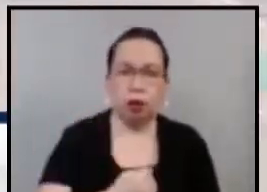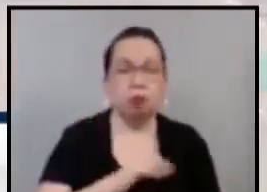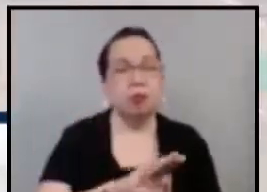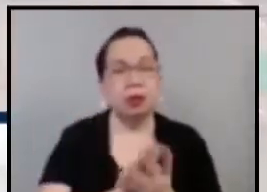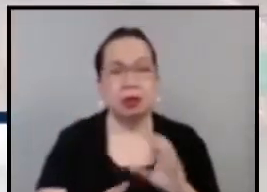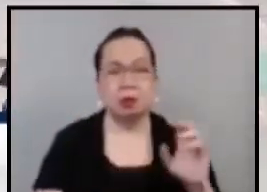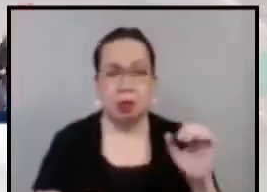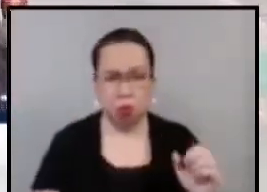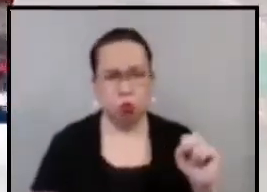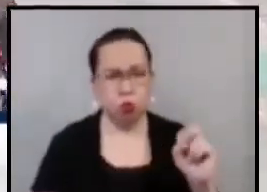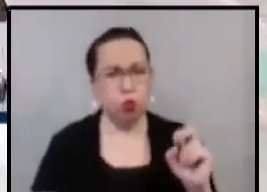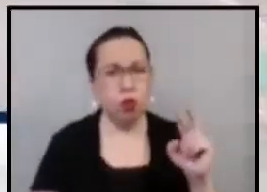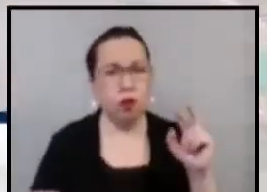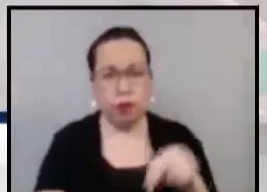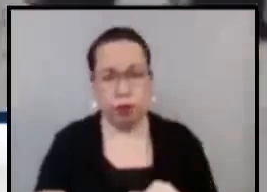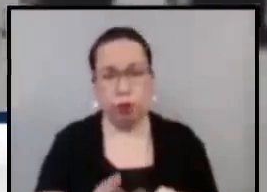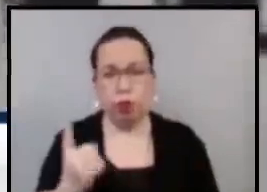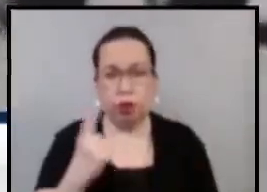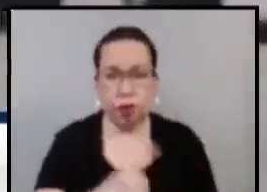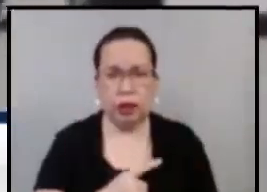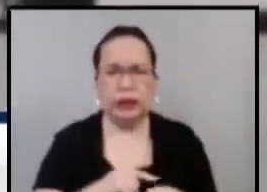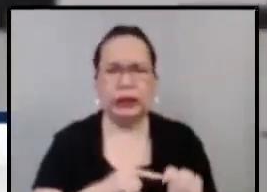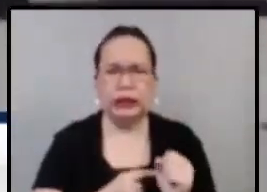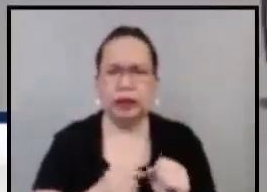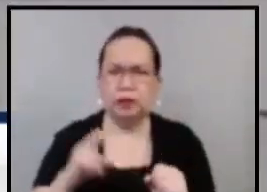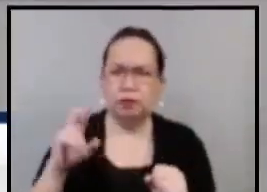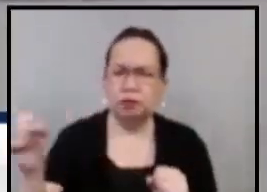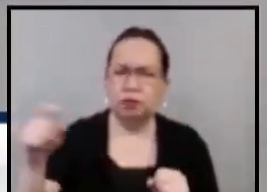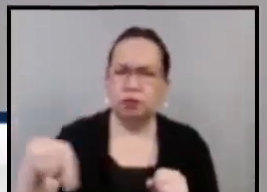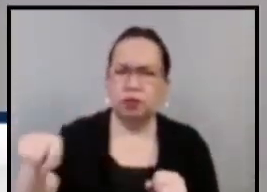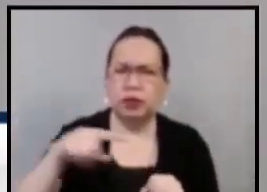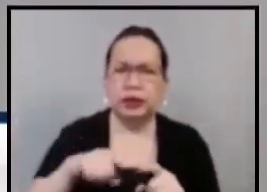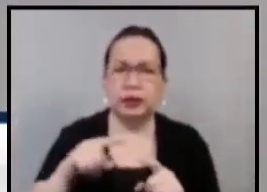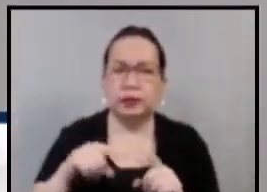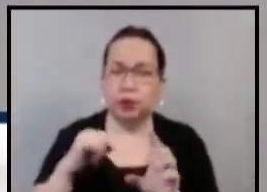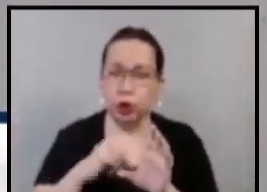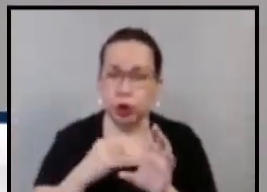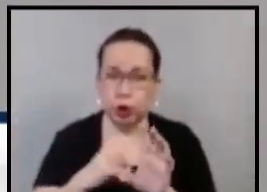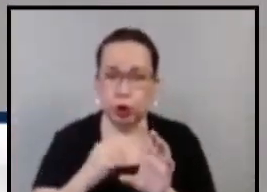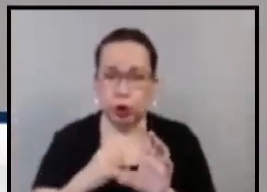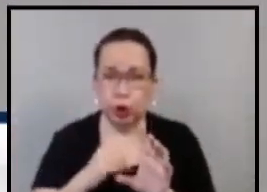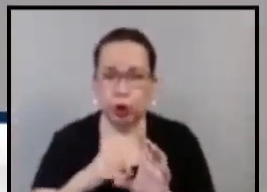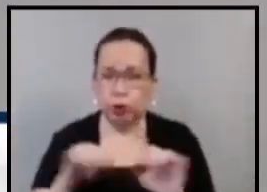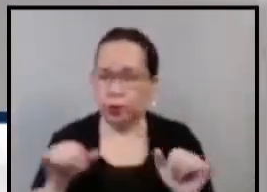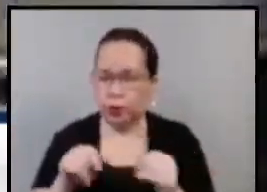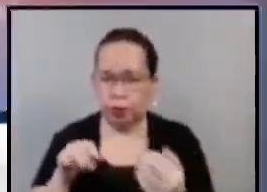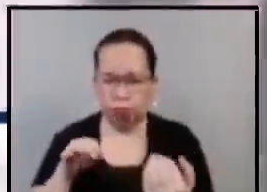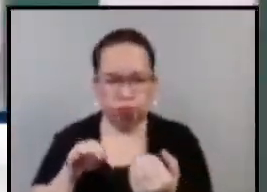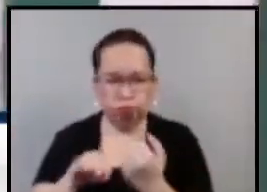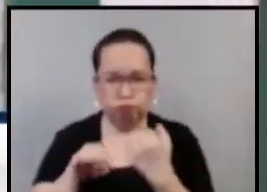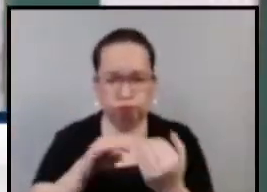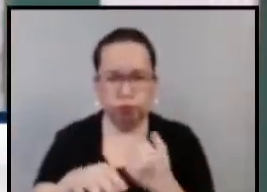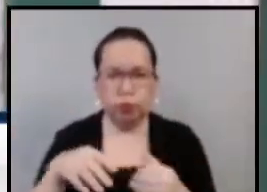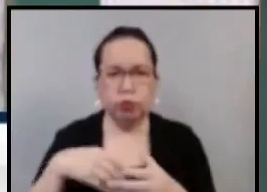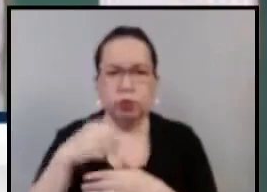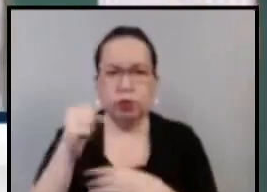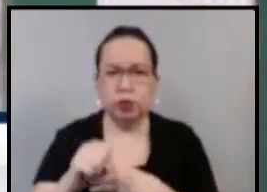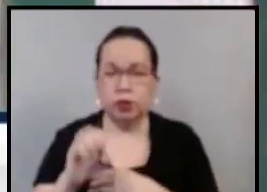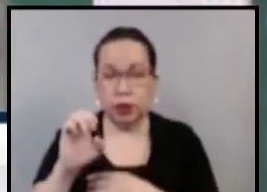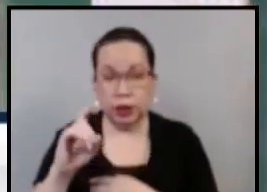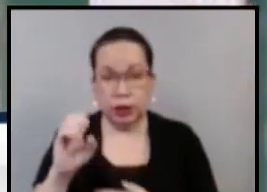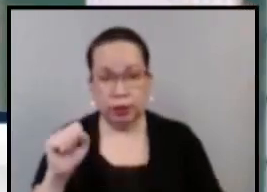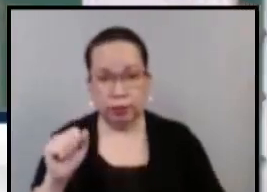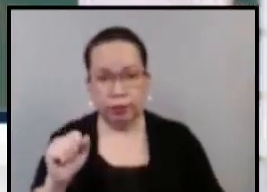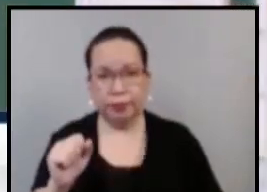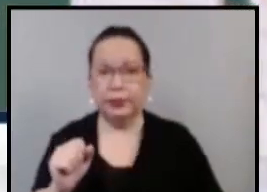na lamang simula na makalaban nila sa pasahero ang mga jeep sa rutang dinadaanan sa labas ng EDSA. Kung magkakaroon